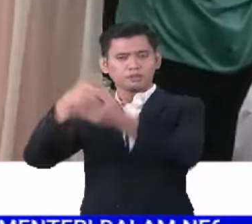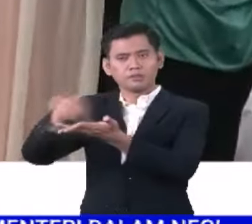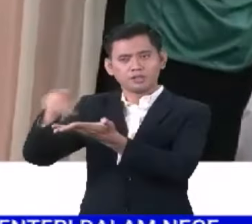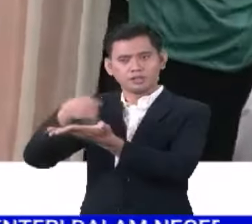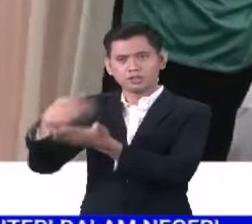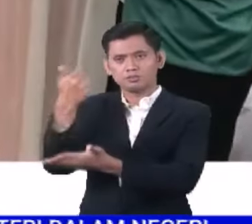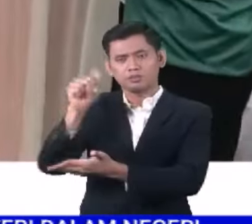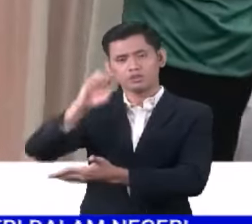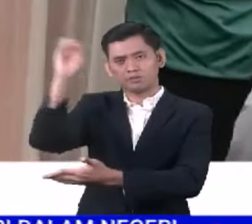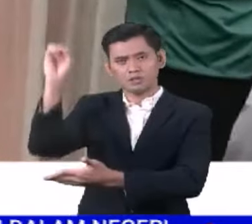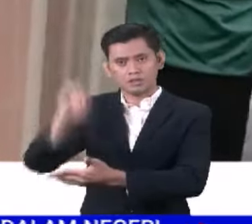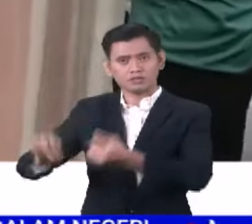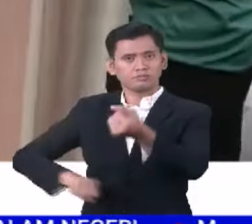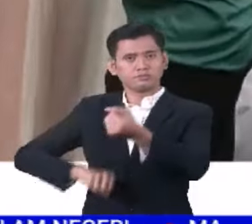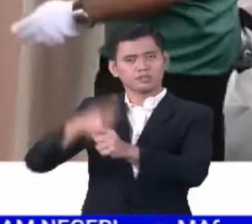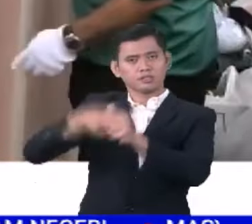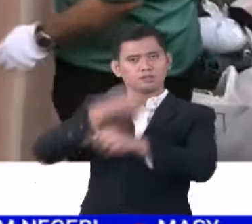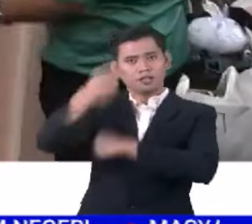tahun